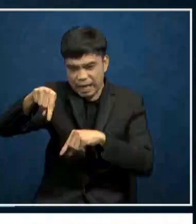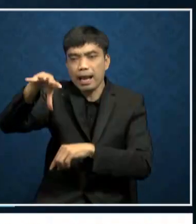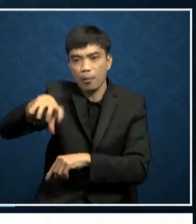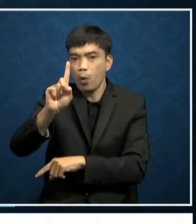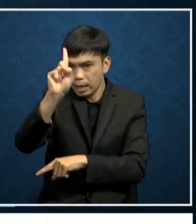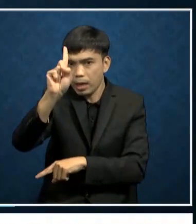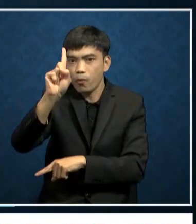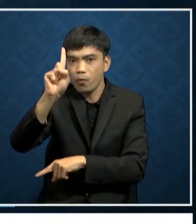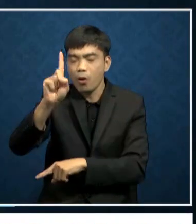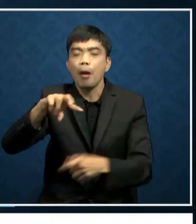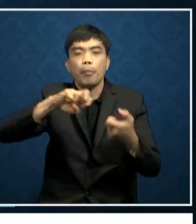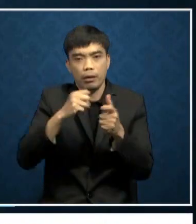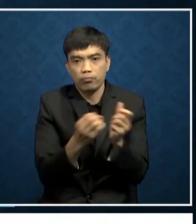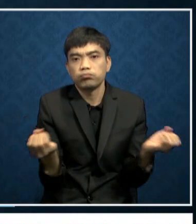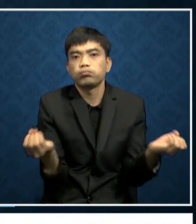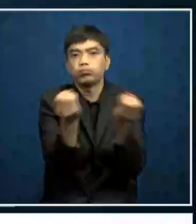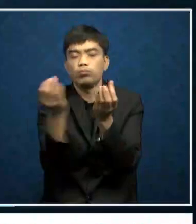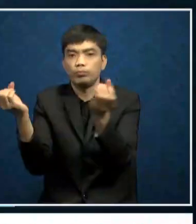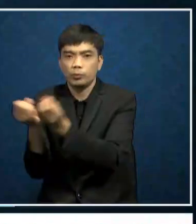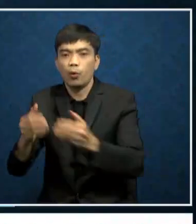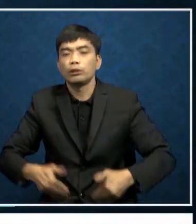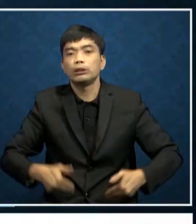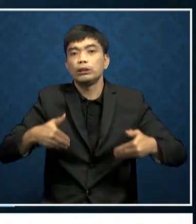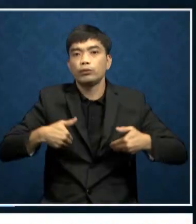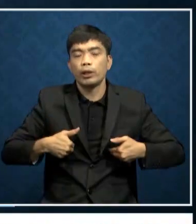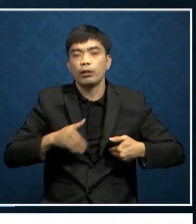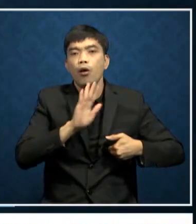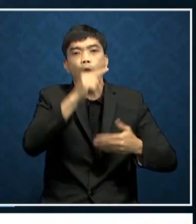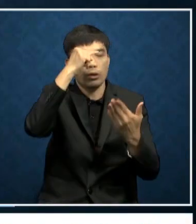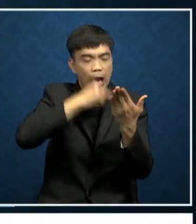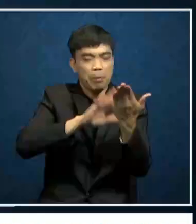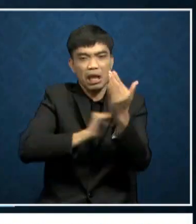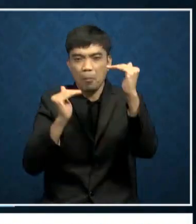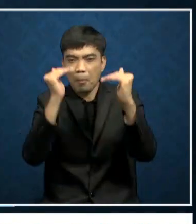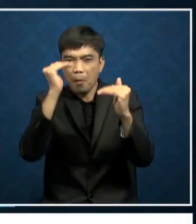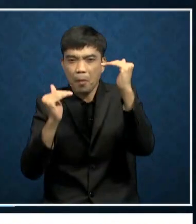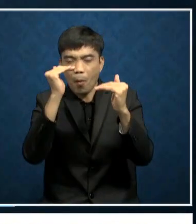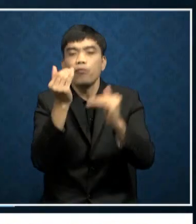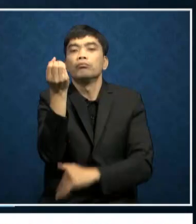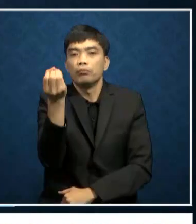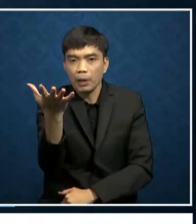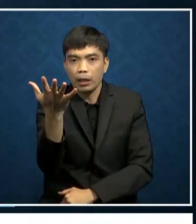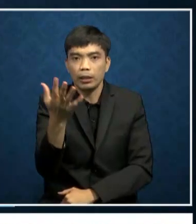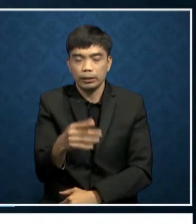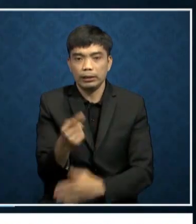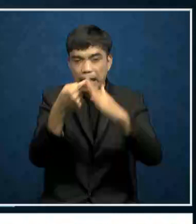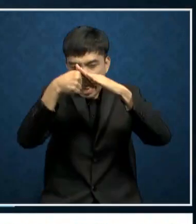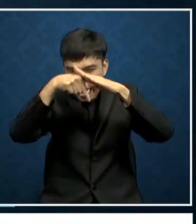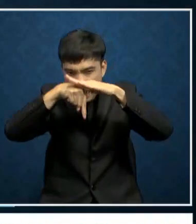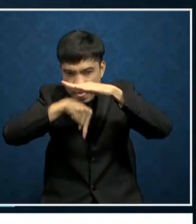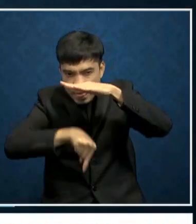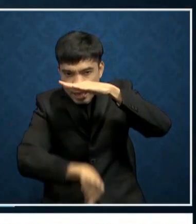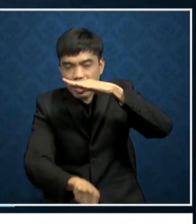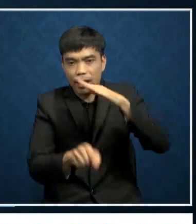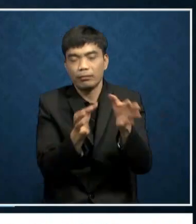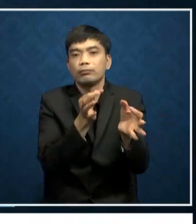กระทบต่อวิถีชีวิตและก็ความเหลื่อมล้ำภายในประเทศสูงนะครับก็จะขอชี้แจงลงไปในแต่ละวัตถุประสงค์ลง